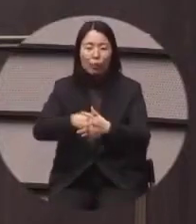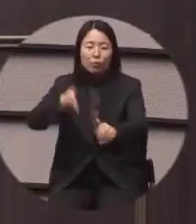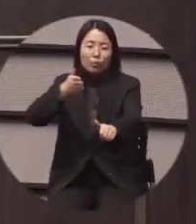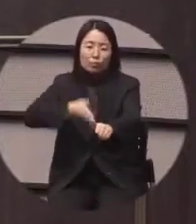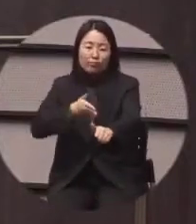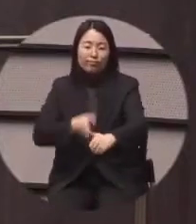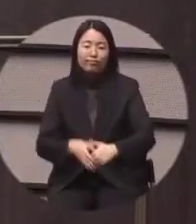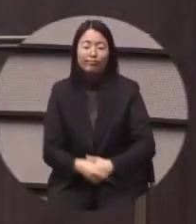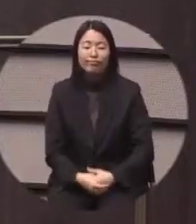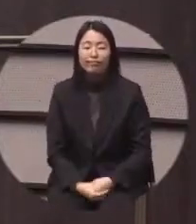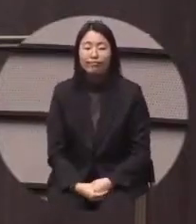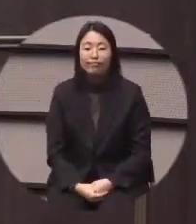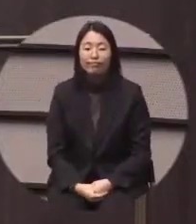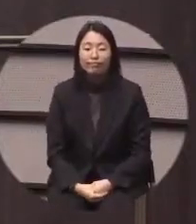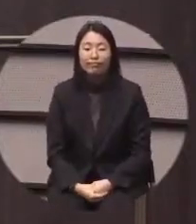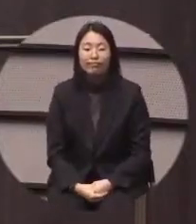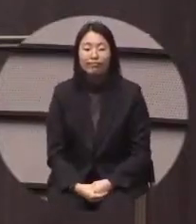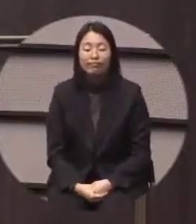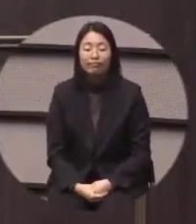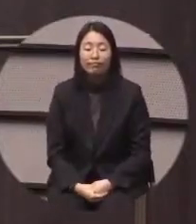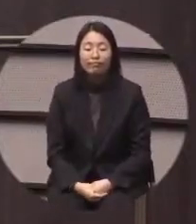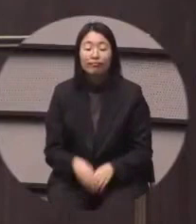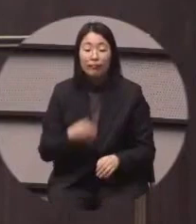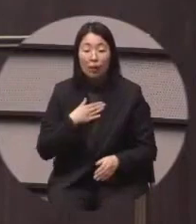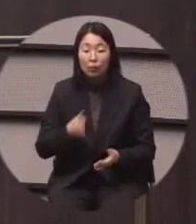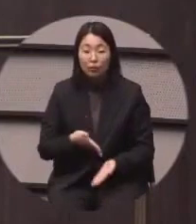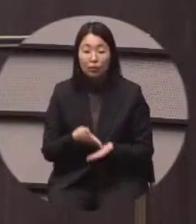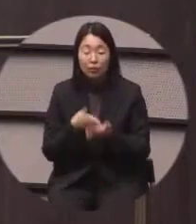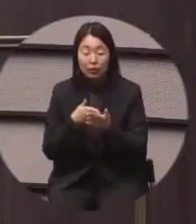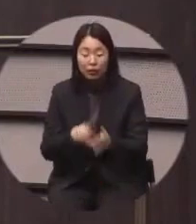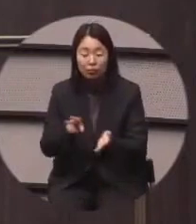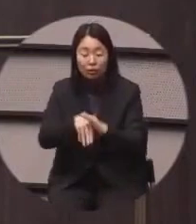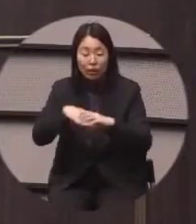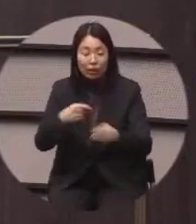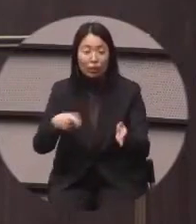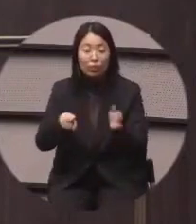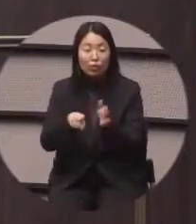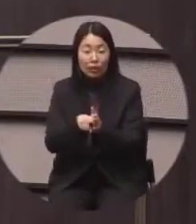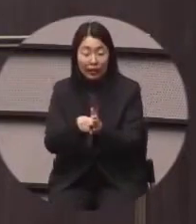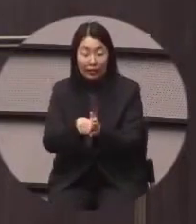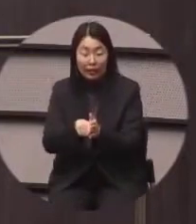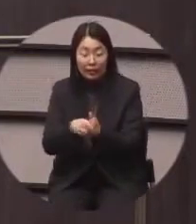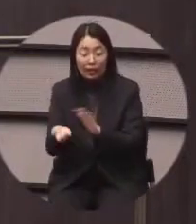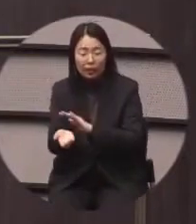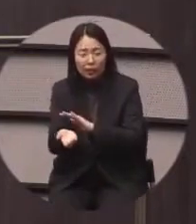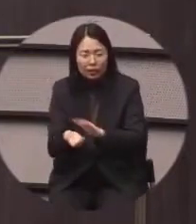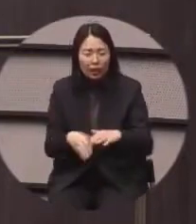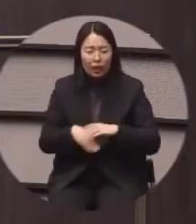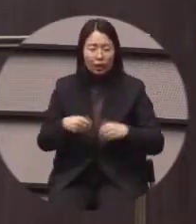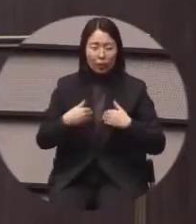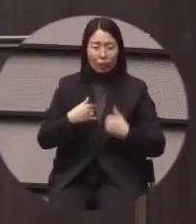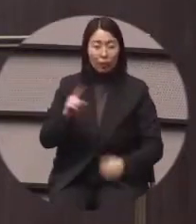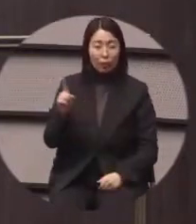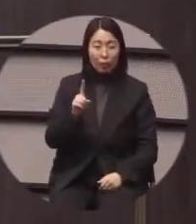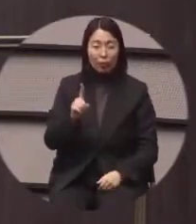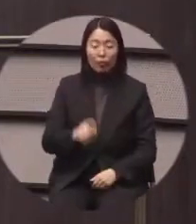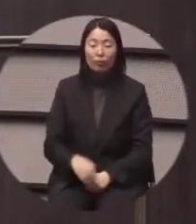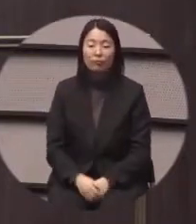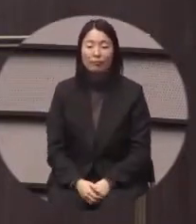당부드립니다. 본 의원이 제시한 문제 해결을 위해 선행되어야 할 재검토 사항은 다음과